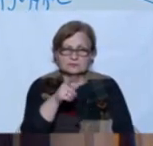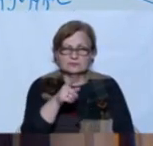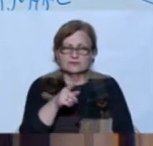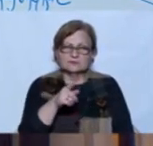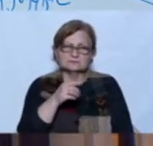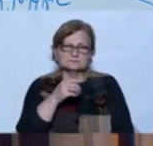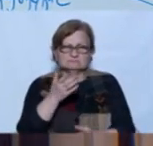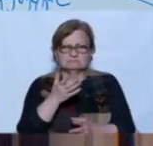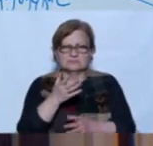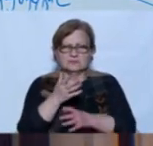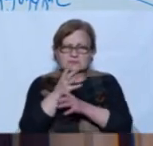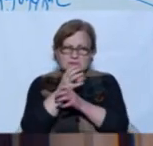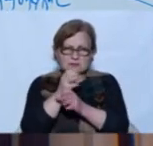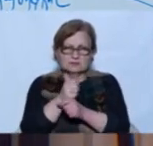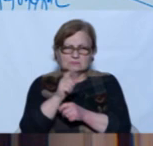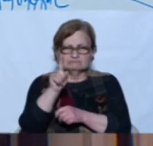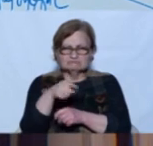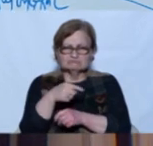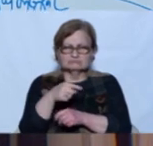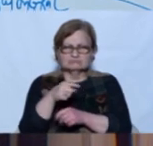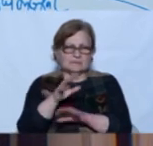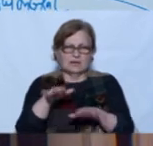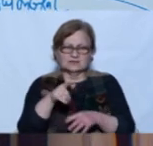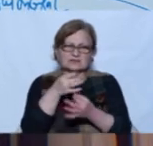შეზღუდული, გააჩნია თქვენს